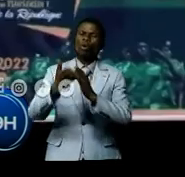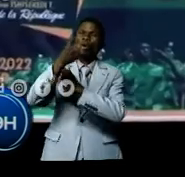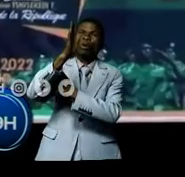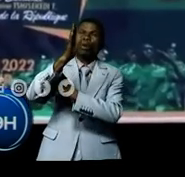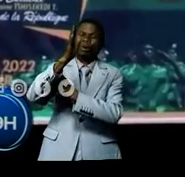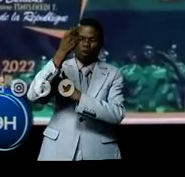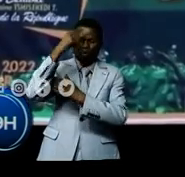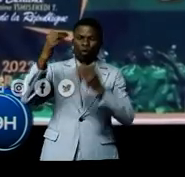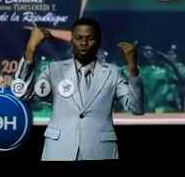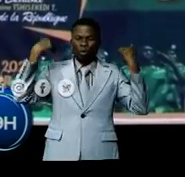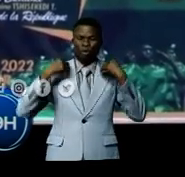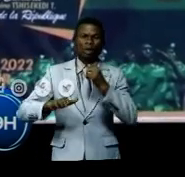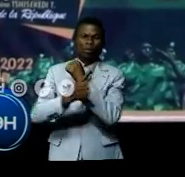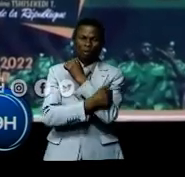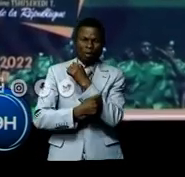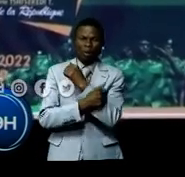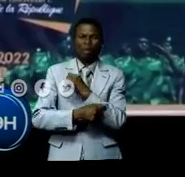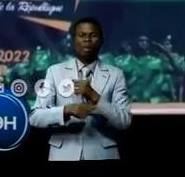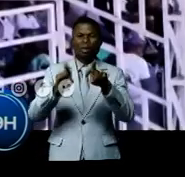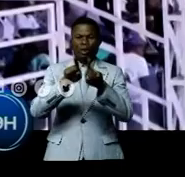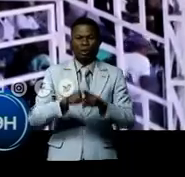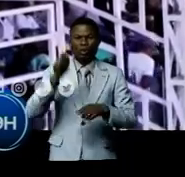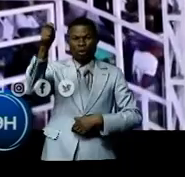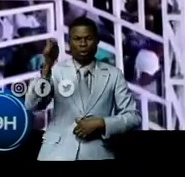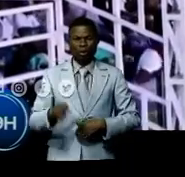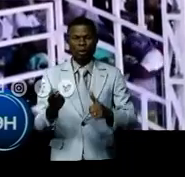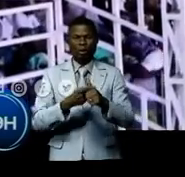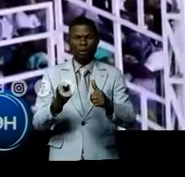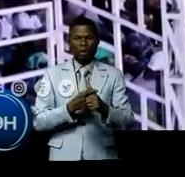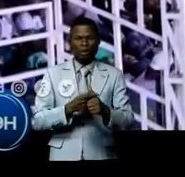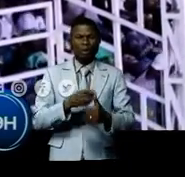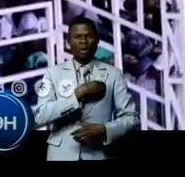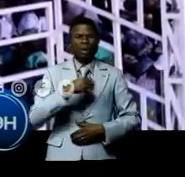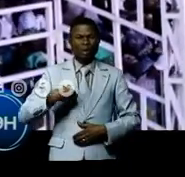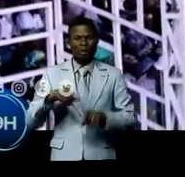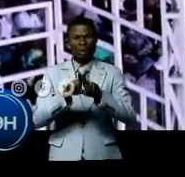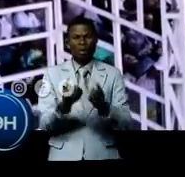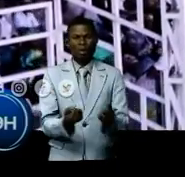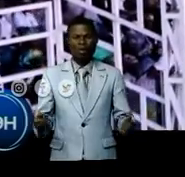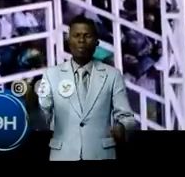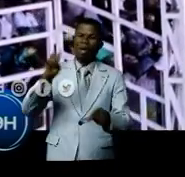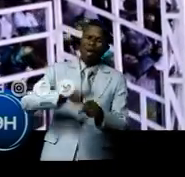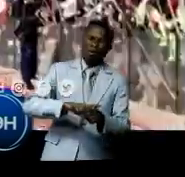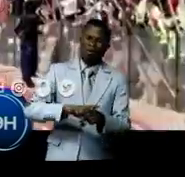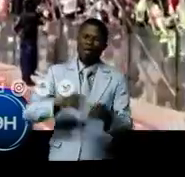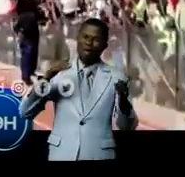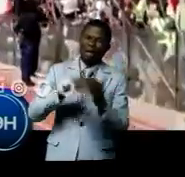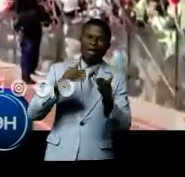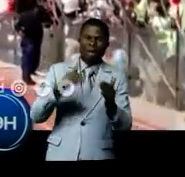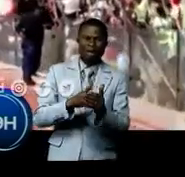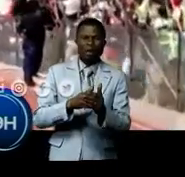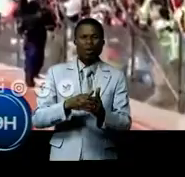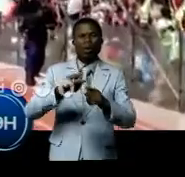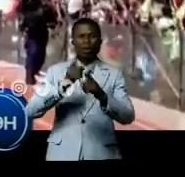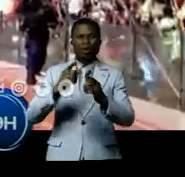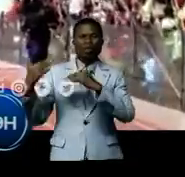de l'autorité suprême du pays, des forces armées de la RDC, surtout les femmes et enfants victimes de toute forme d'atrocité imposée par